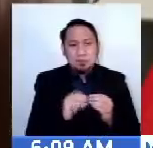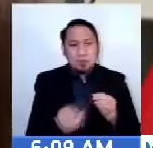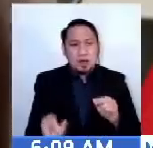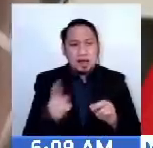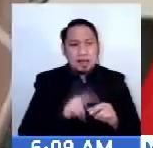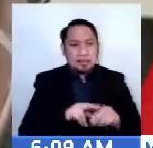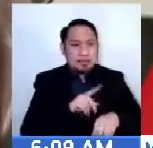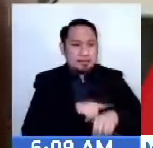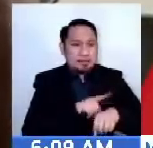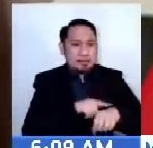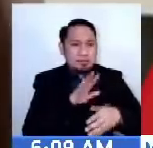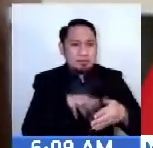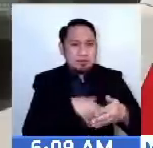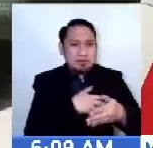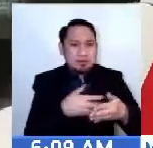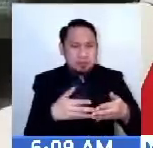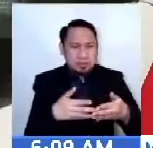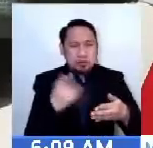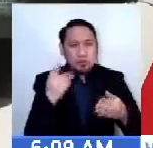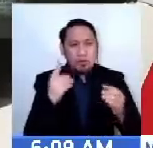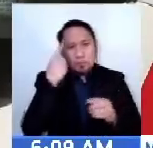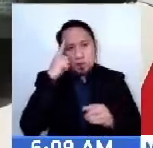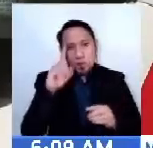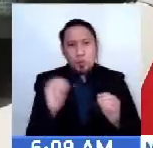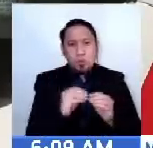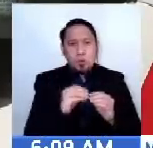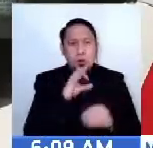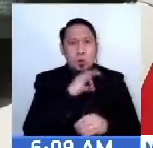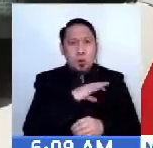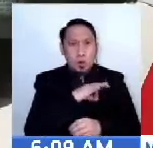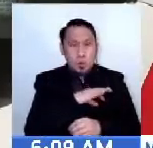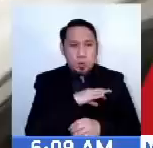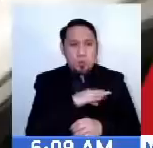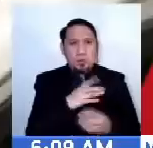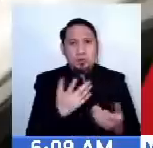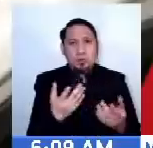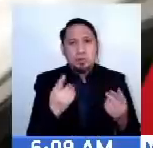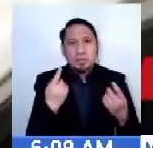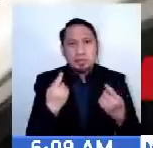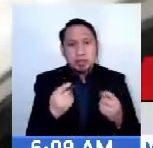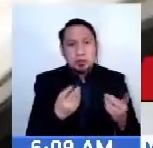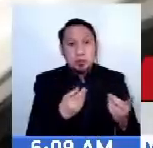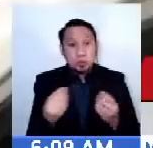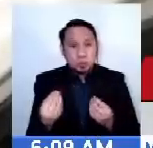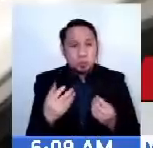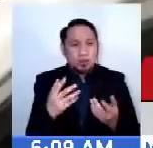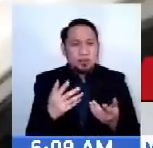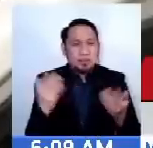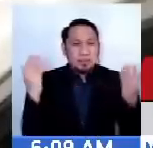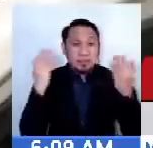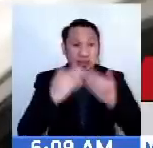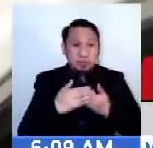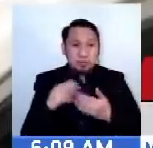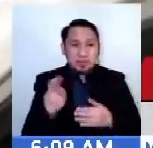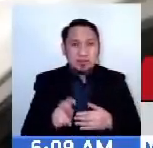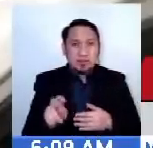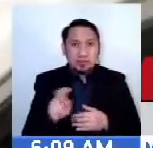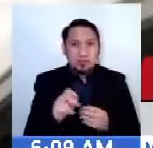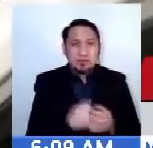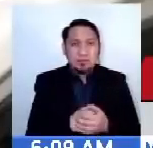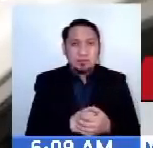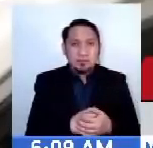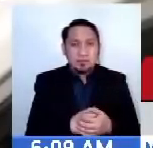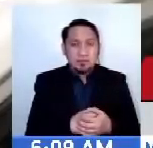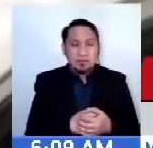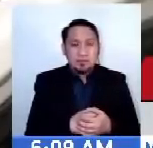ang kita. Bilang diskarte, gabi na rin siya bumabiyahe. Kaunti po ang naikukonsume sa gas.